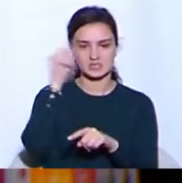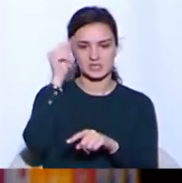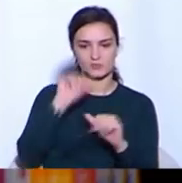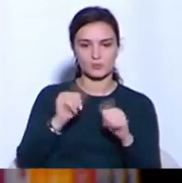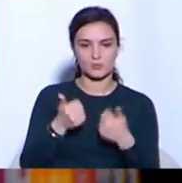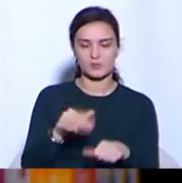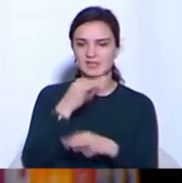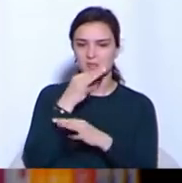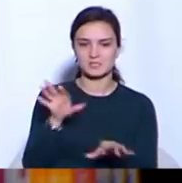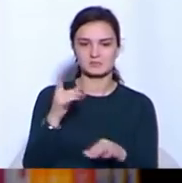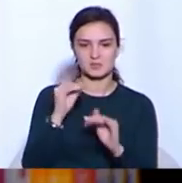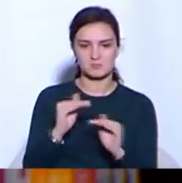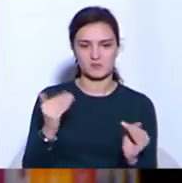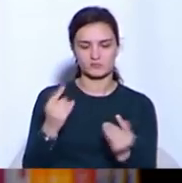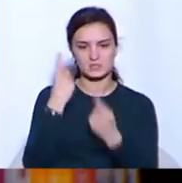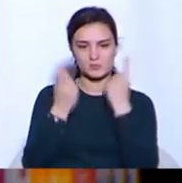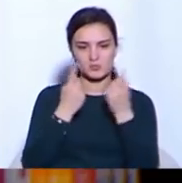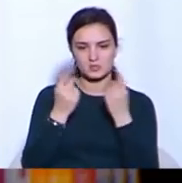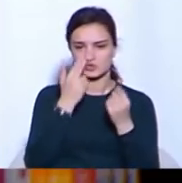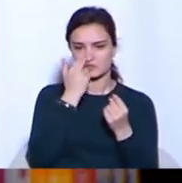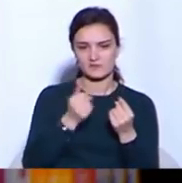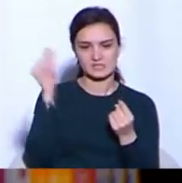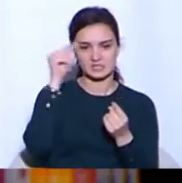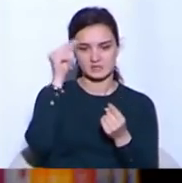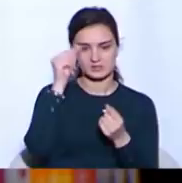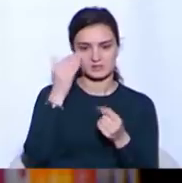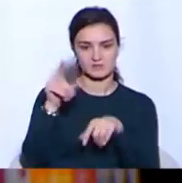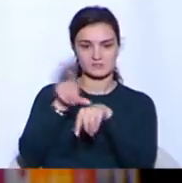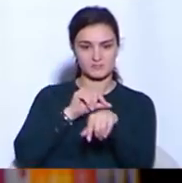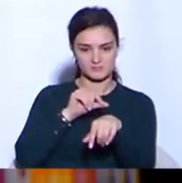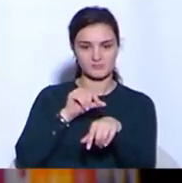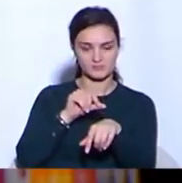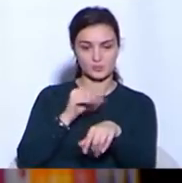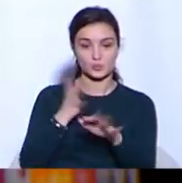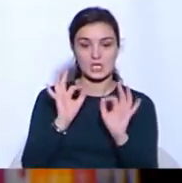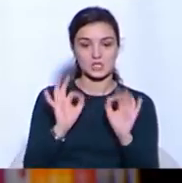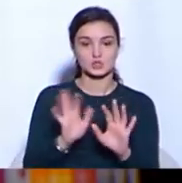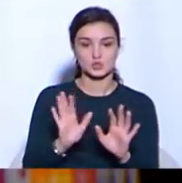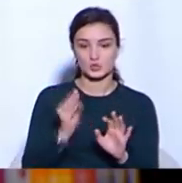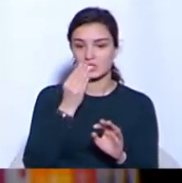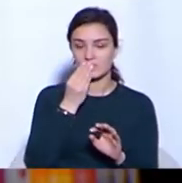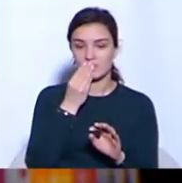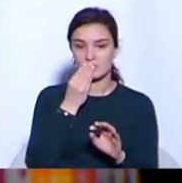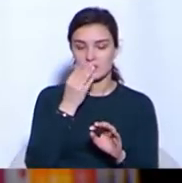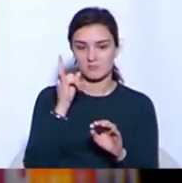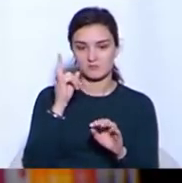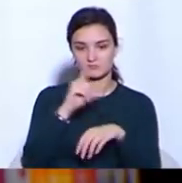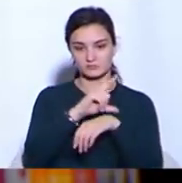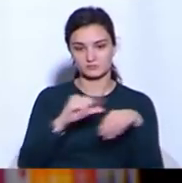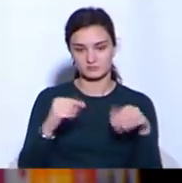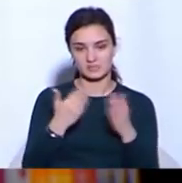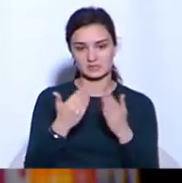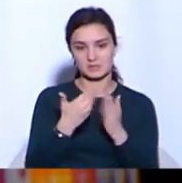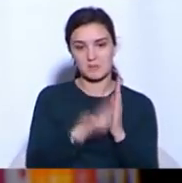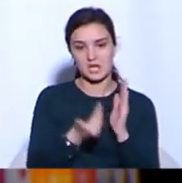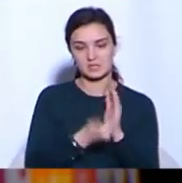მეთოდი ნებისმიერი ინფორმაციის თუ ჩვევის დასწავლისთვის. თუ ჩვენ არასწორი კვების მოდელი შევთავაზეთ ბავშვს, როგორც